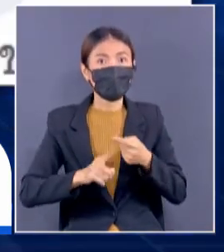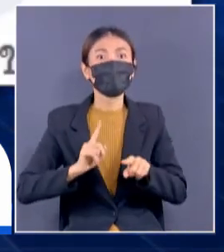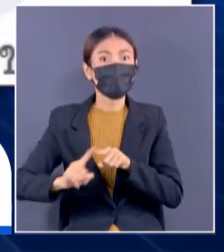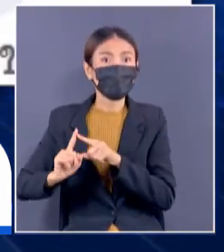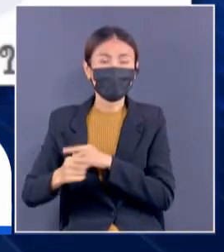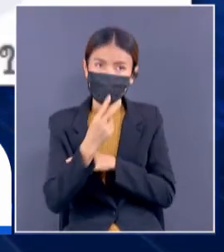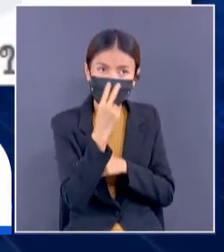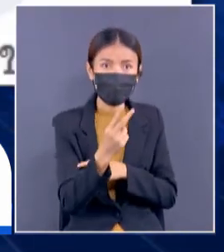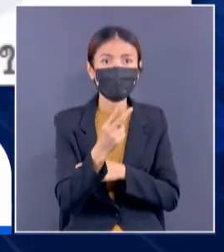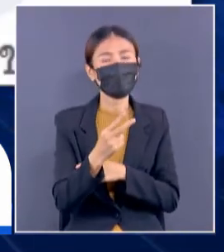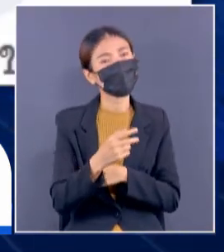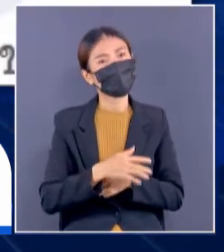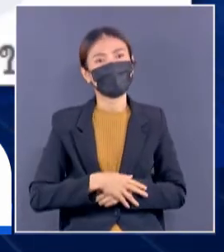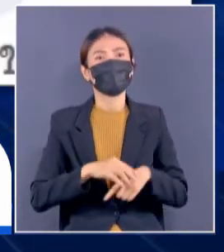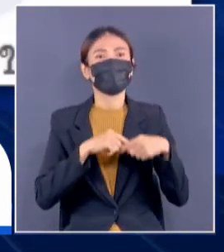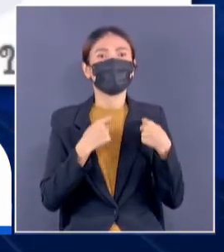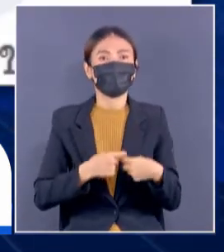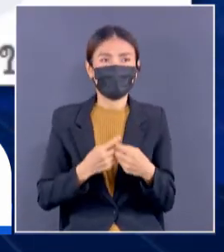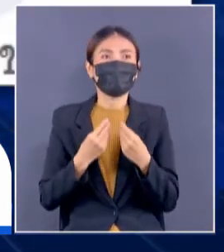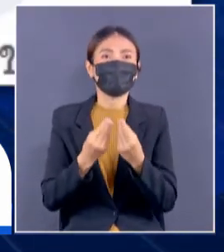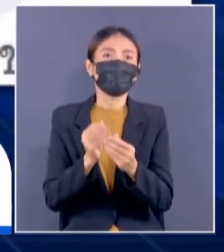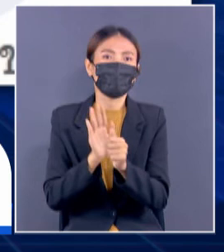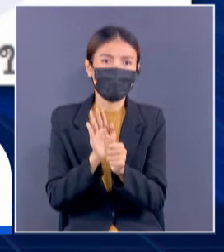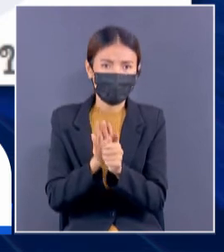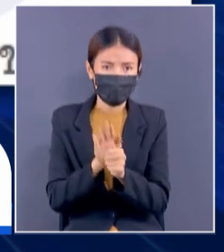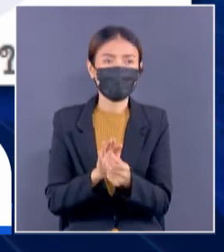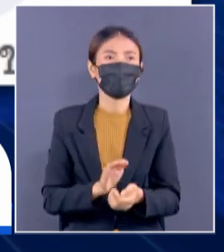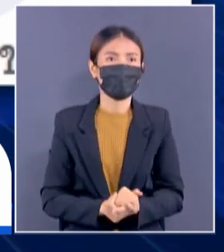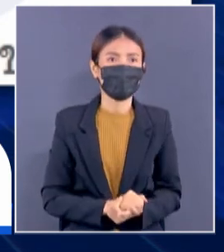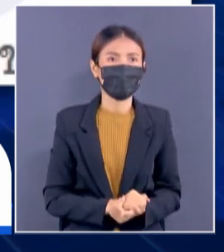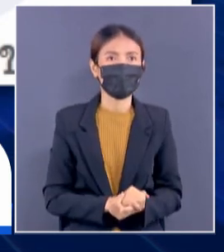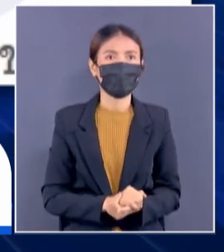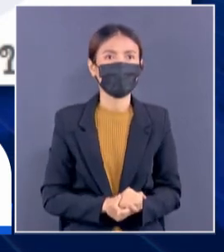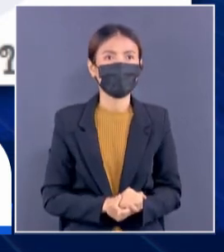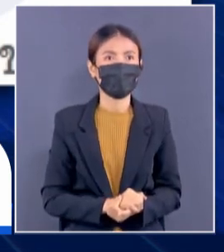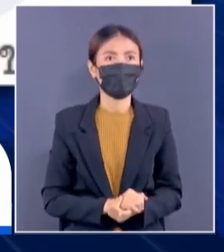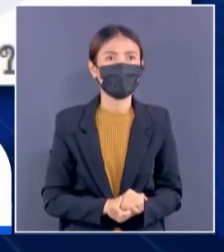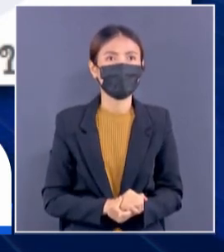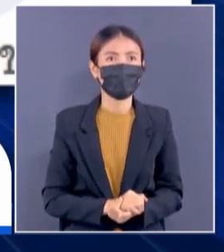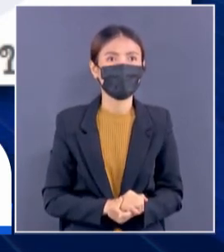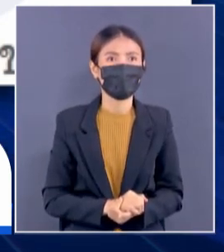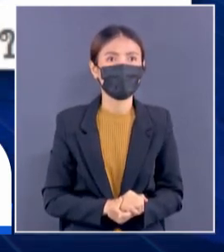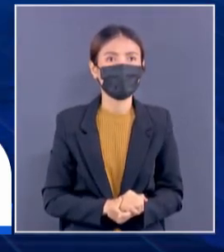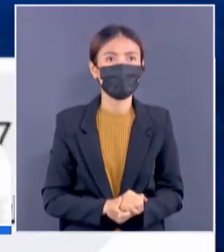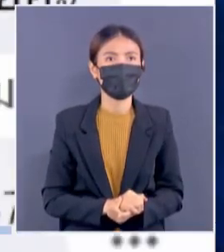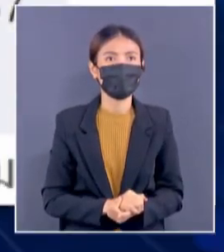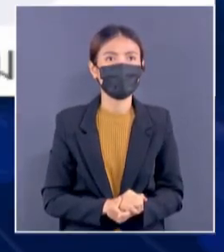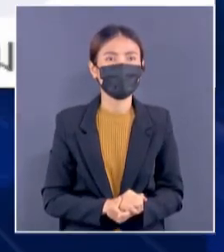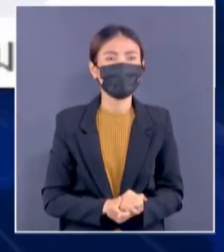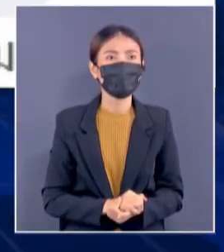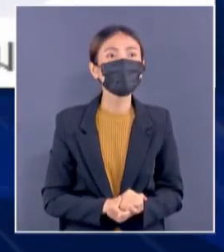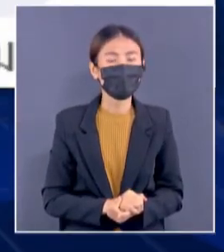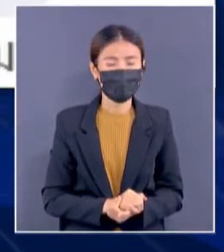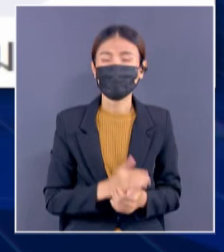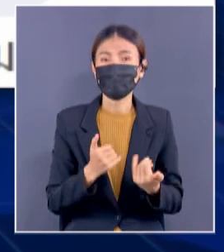เห็นข่าวต่างก็มาให้กำลังใจกันเยอะเลยล่ะค่ะ ครับนี่ฮะก็แสดงความคิดความเห็นกันเยอะกับเรื่องนี